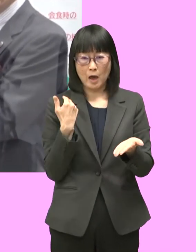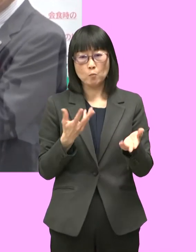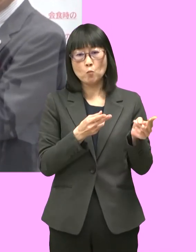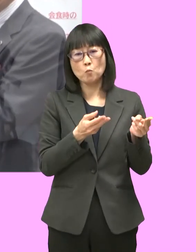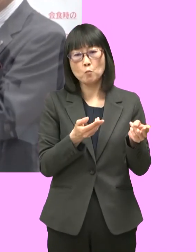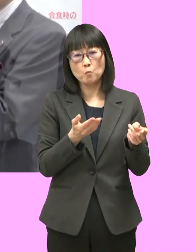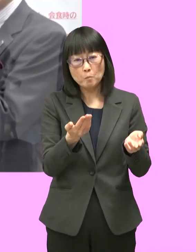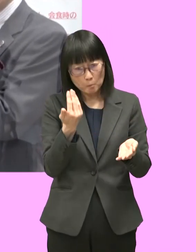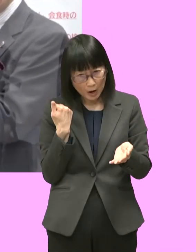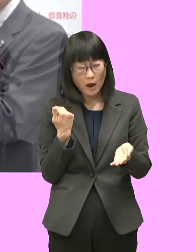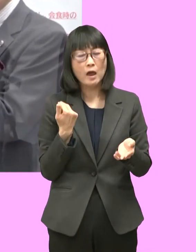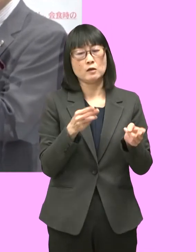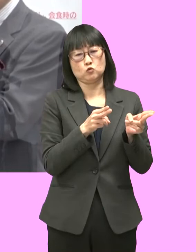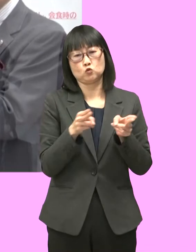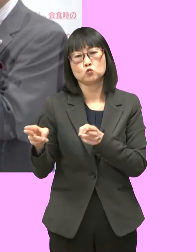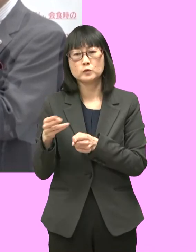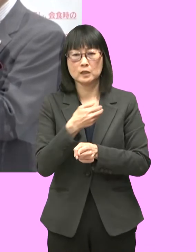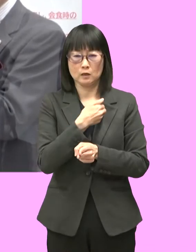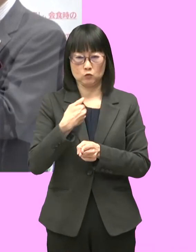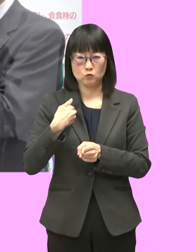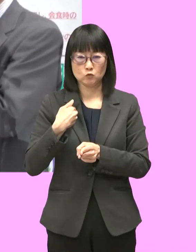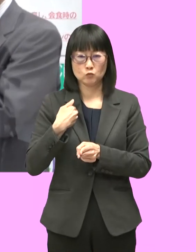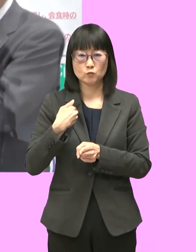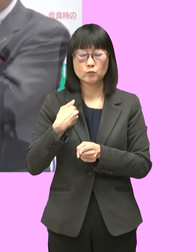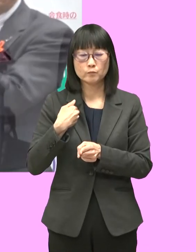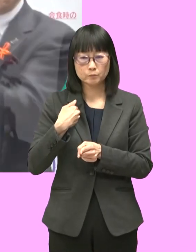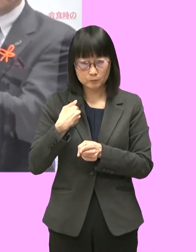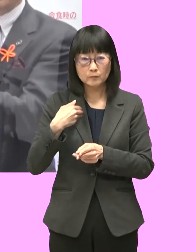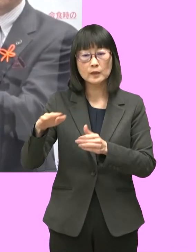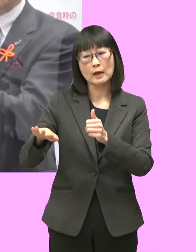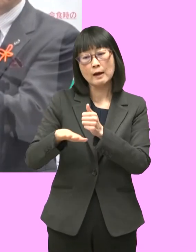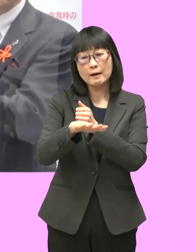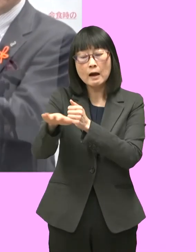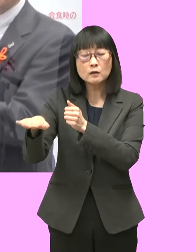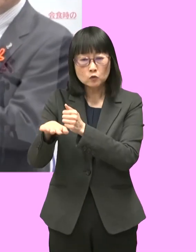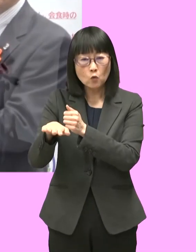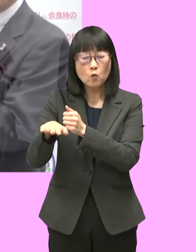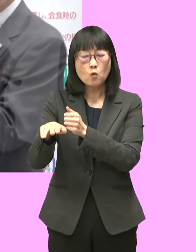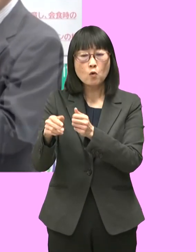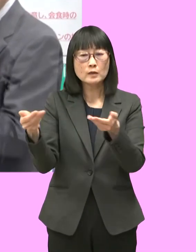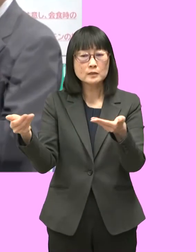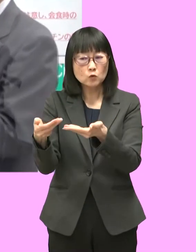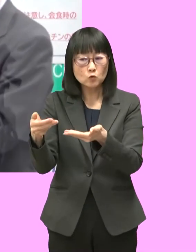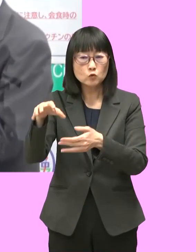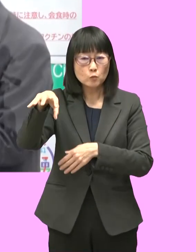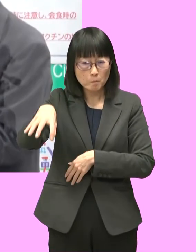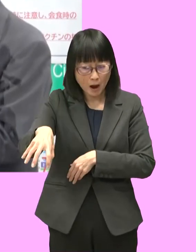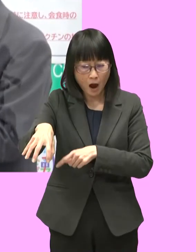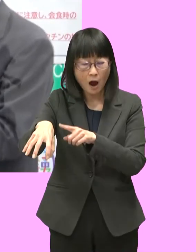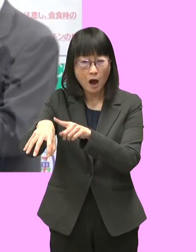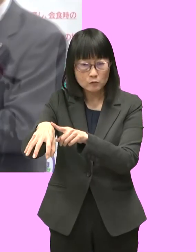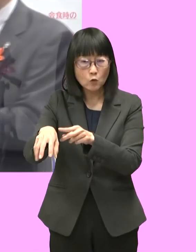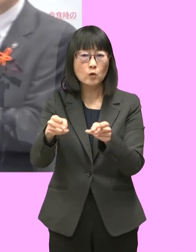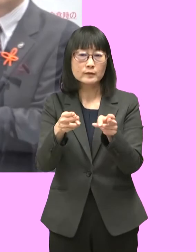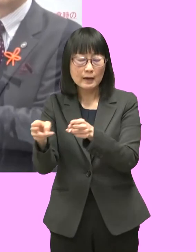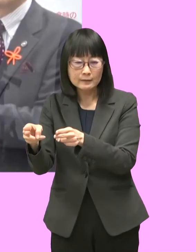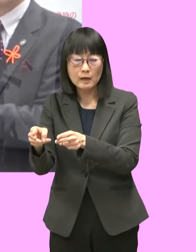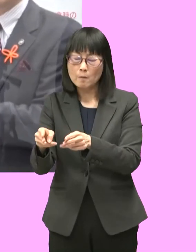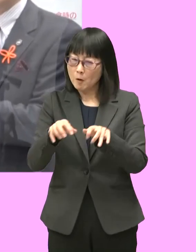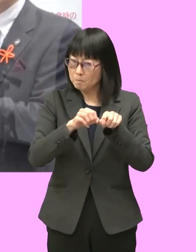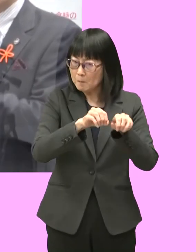意味その職場は当然そういう状況になったら人を出すぞという体制でこれからまた準備をします。そういった面